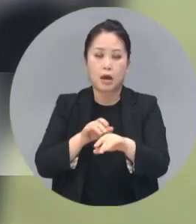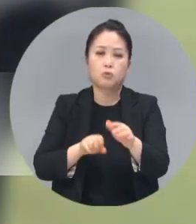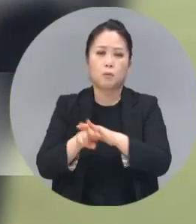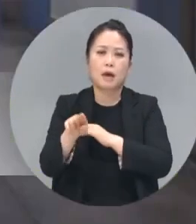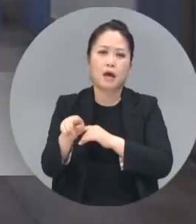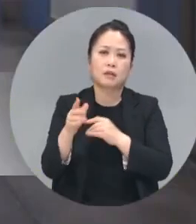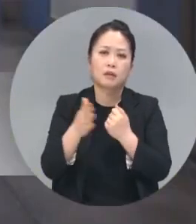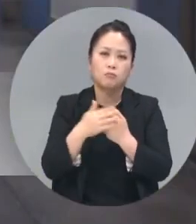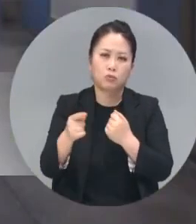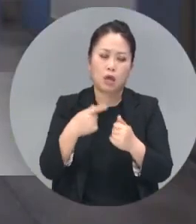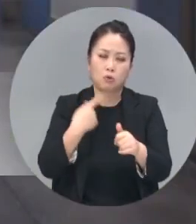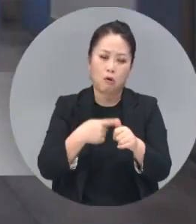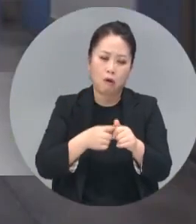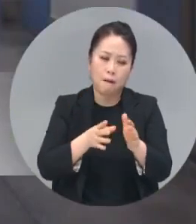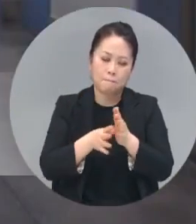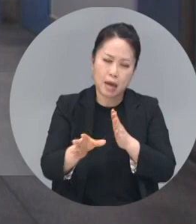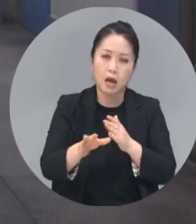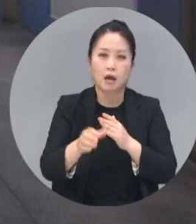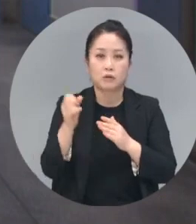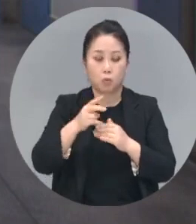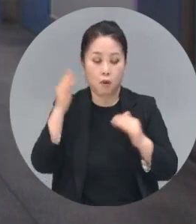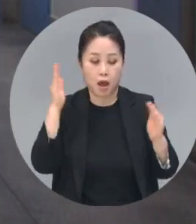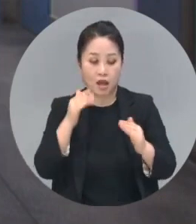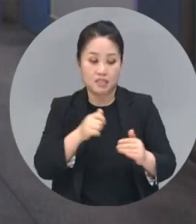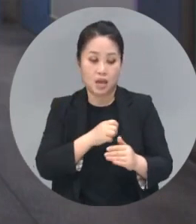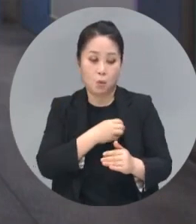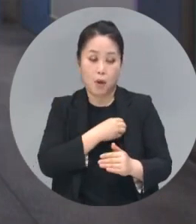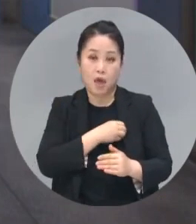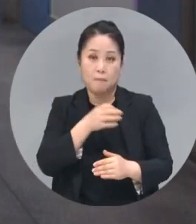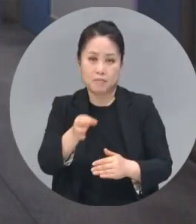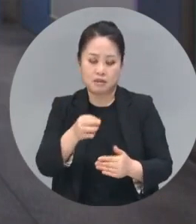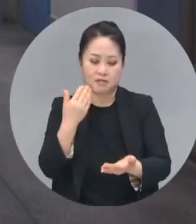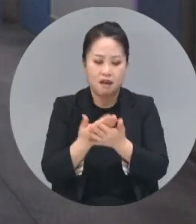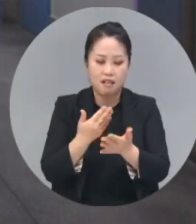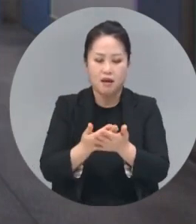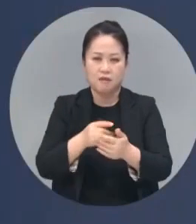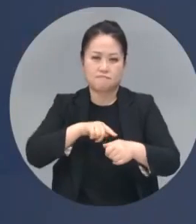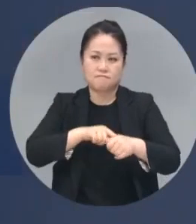서슴지 않습니다. 학생회비를 내라고 강요도 합니다.